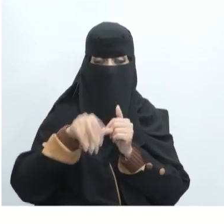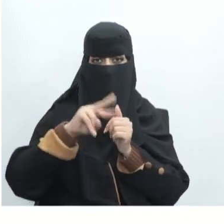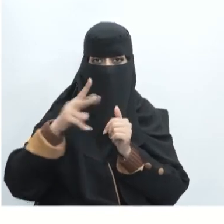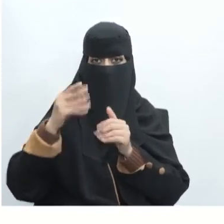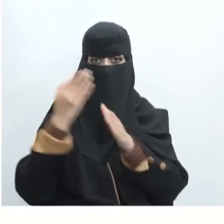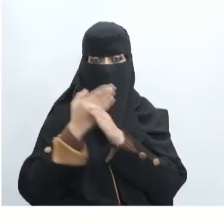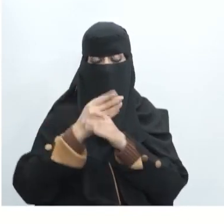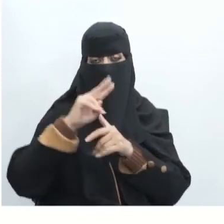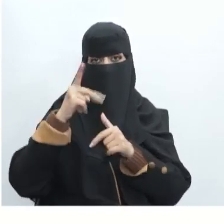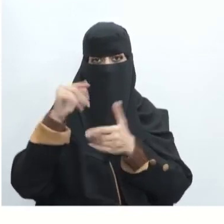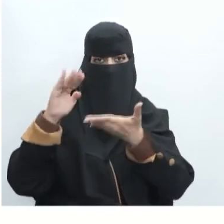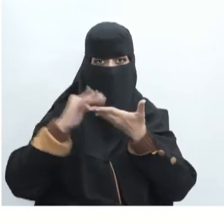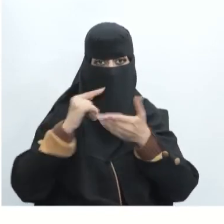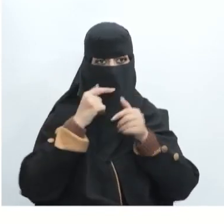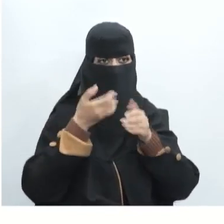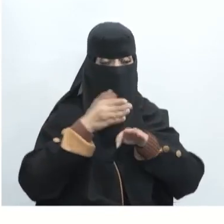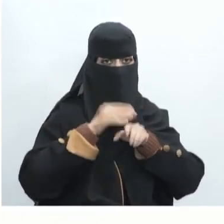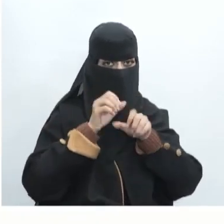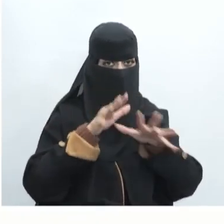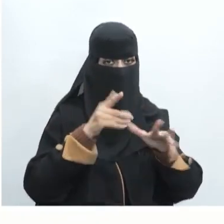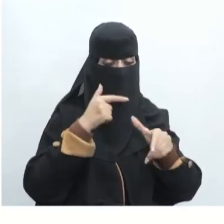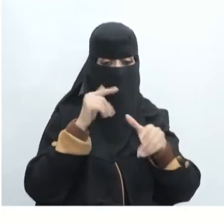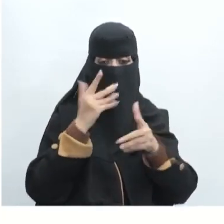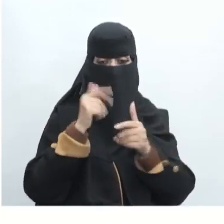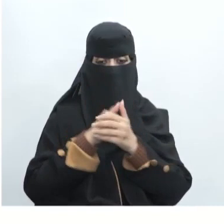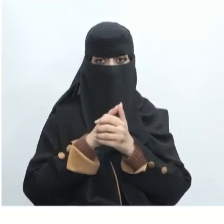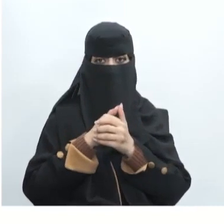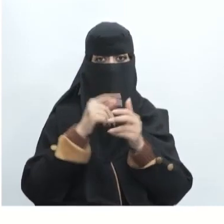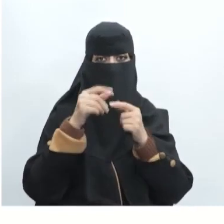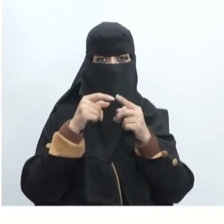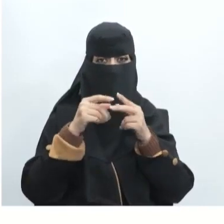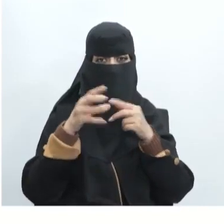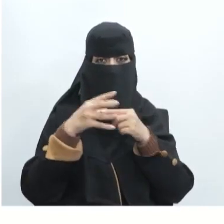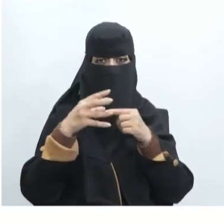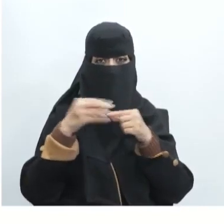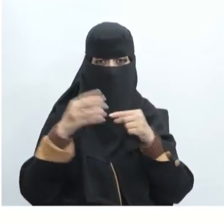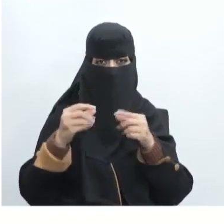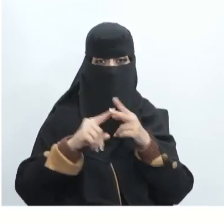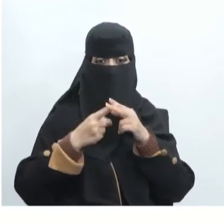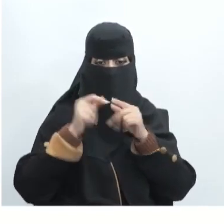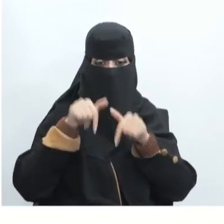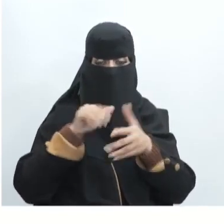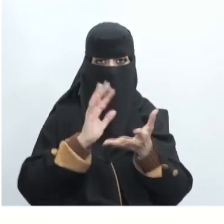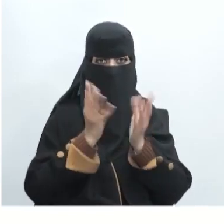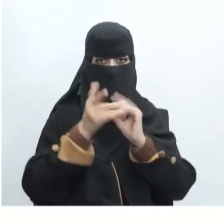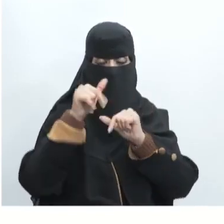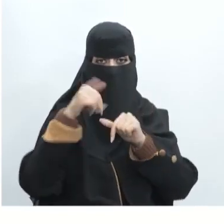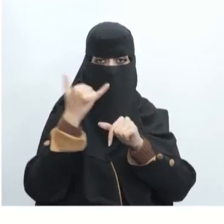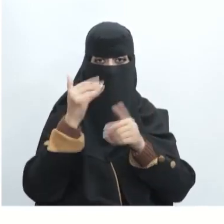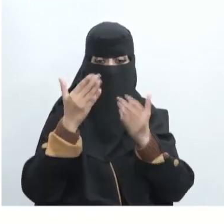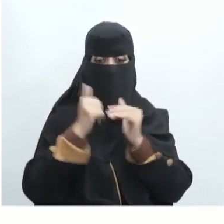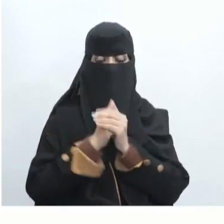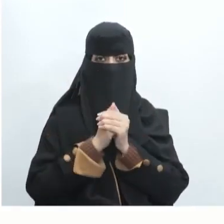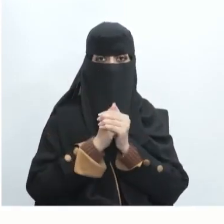اسباب ساعدت على انتشار البطاله في العالم ممتازين قله الصناعه في العالم العربي والاسلامي